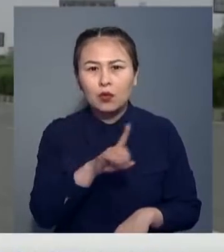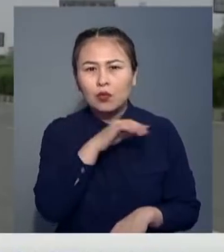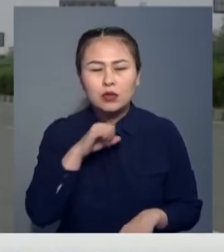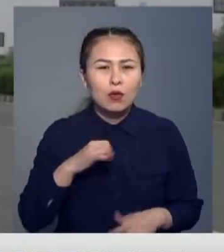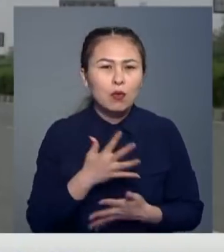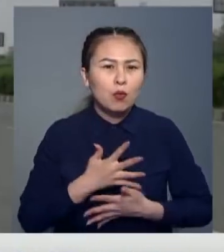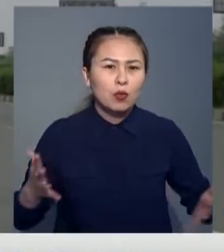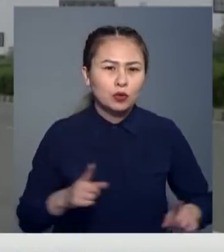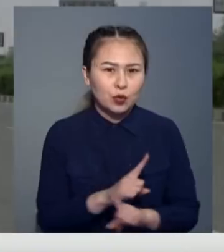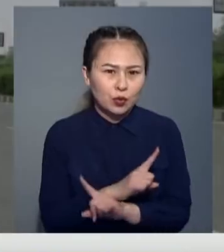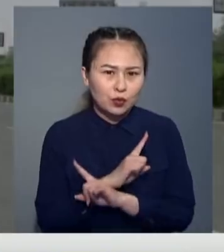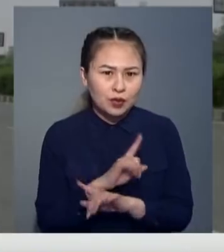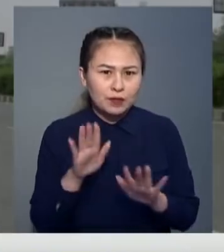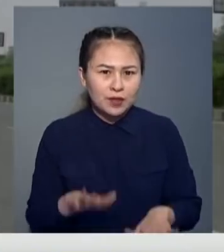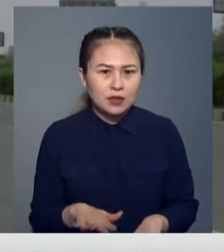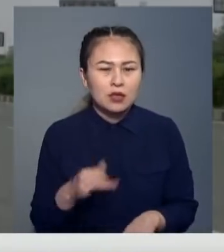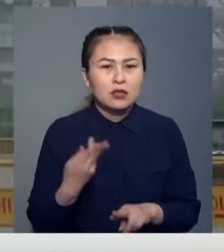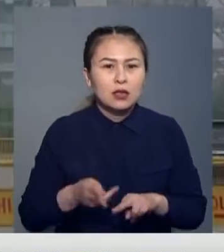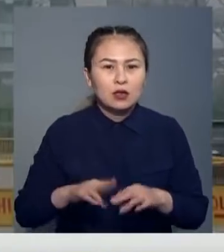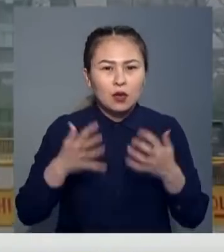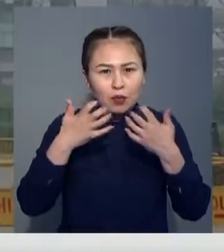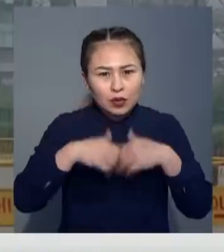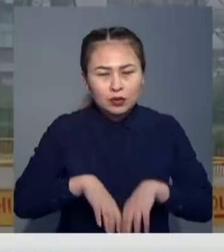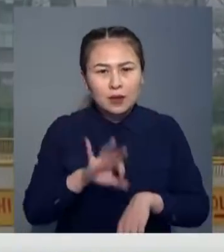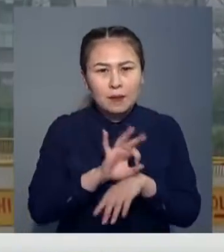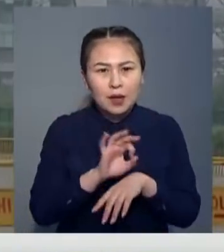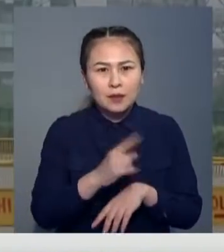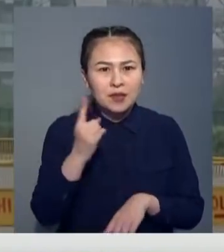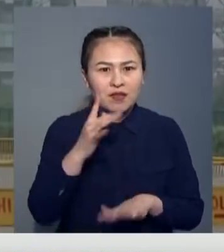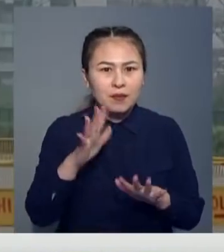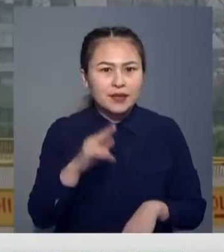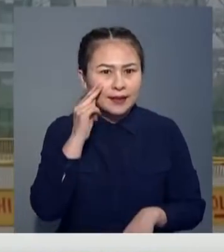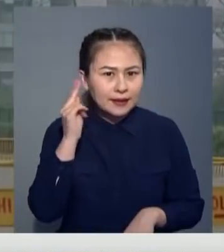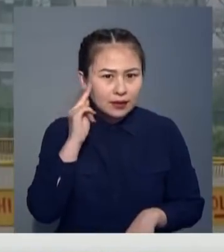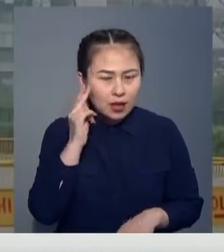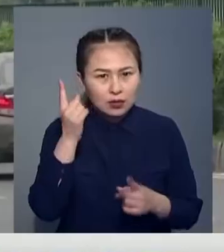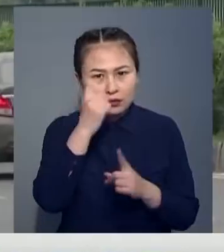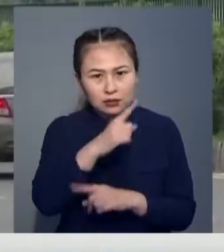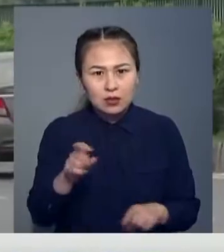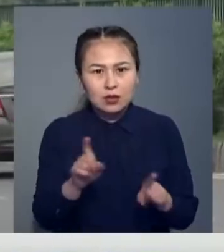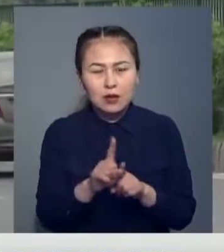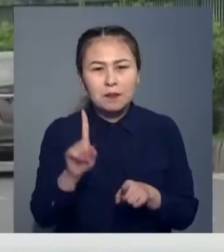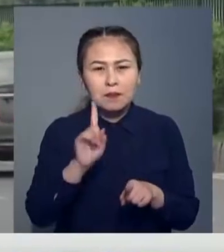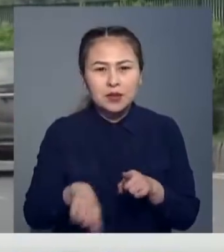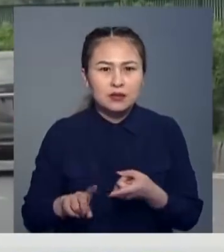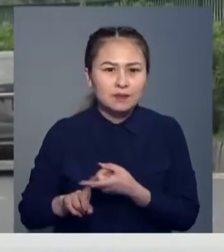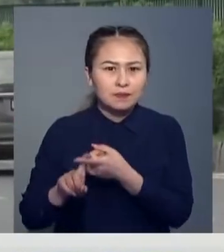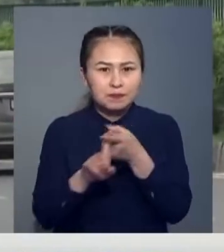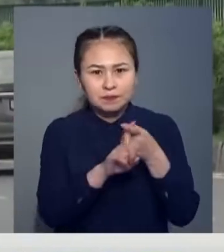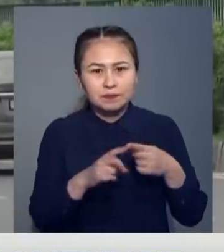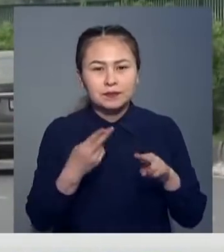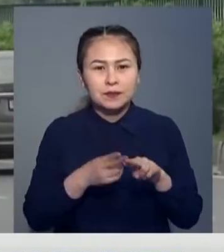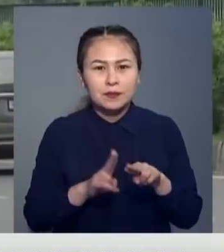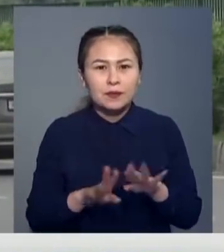көп тіркелген ел болып саналады. Ал науқастар саны бойынша Қытай бірінші орында. Ақпарат көздері індеттің тез таратуына байланысты